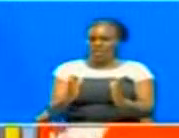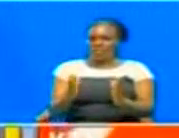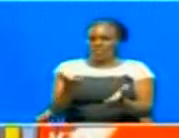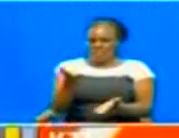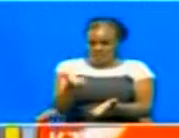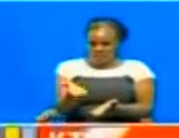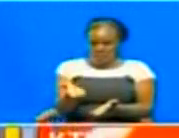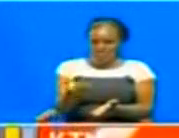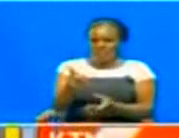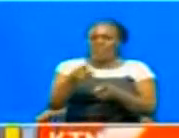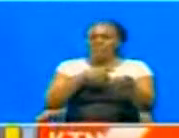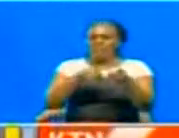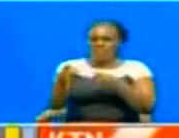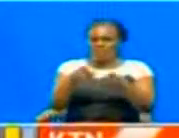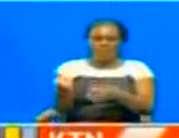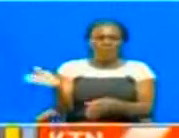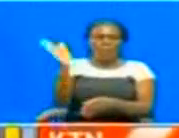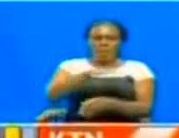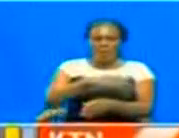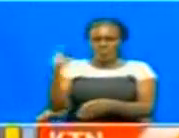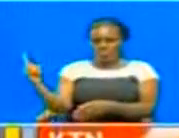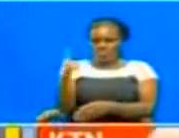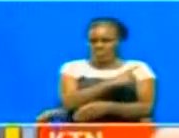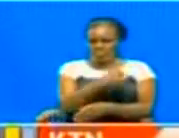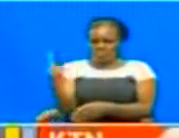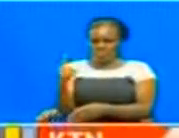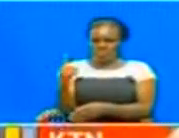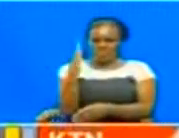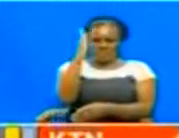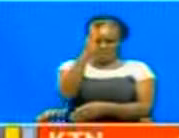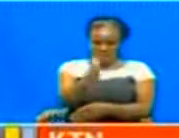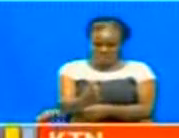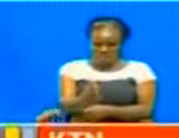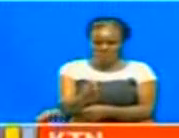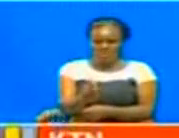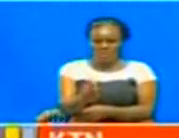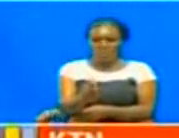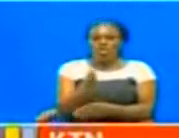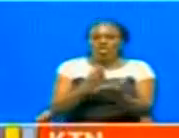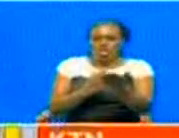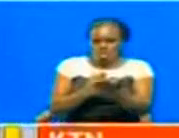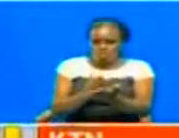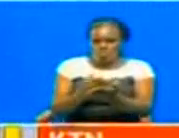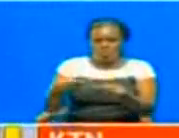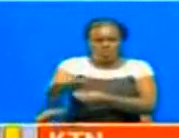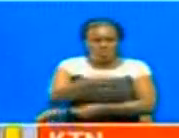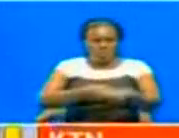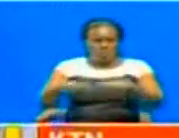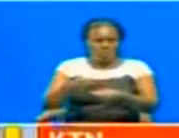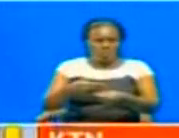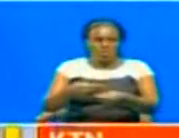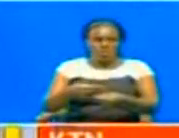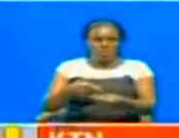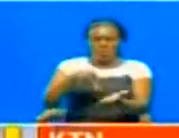each school have traveled back and forth, either directly or indirectly, through the exchange. Aidha, karo